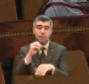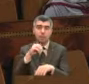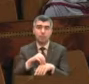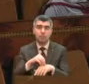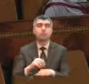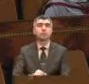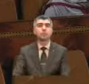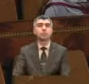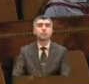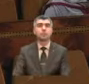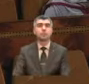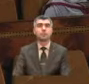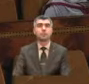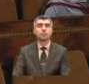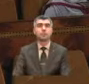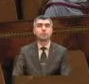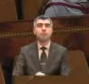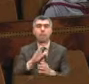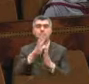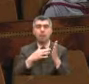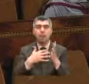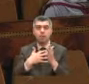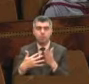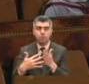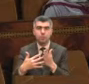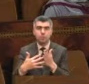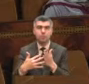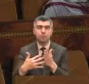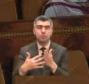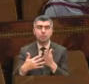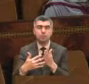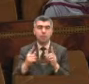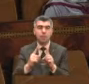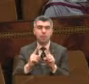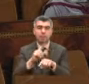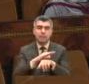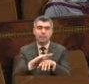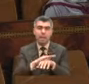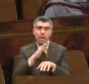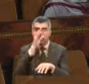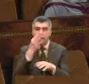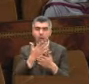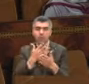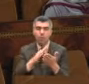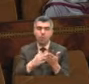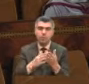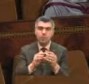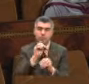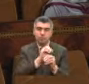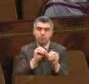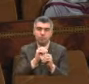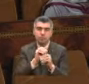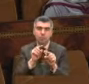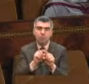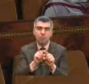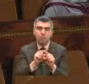ندخلوا يعني برامج في اطار ضيق سياسوي، وكنضربوه بها العمق البيئي